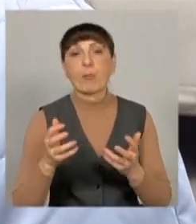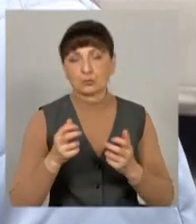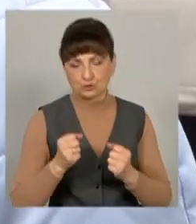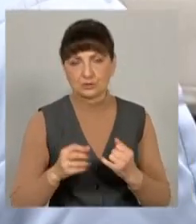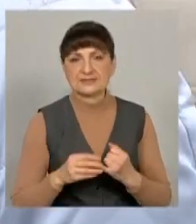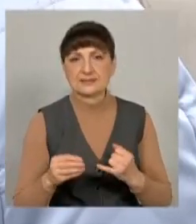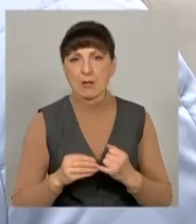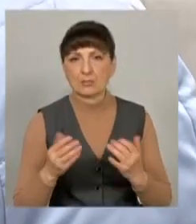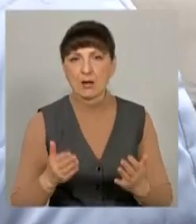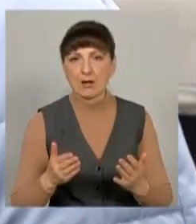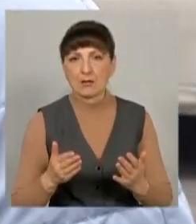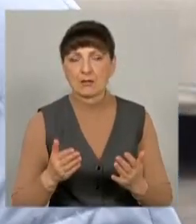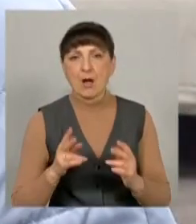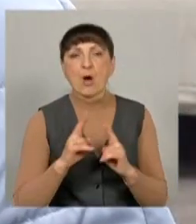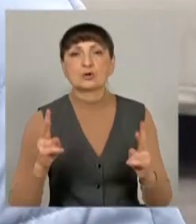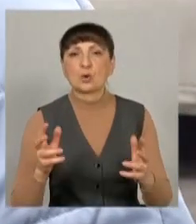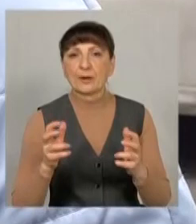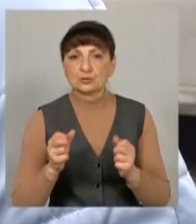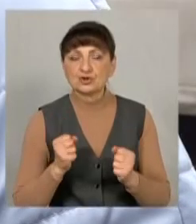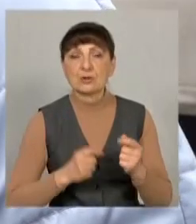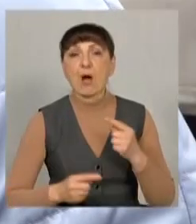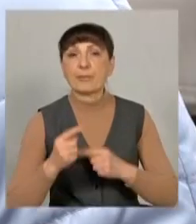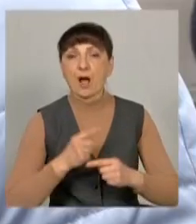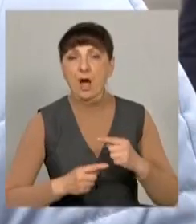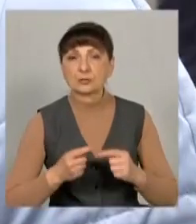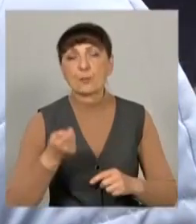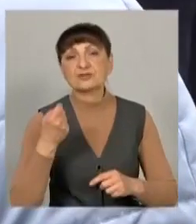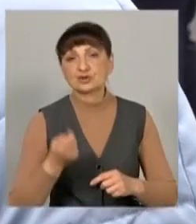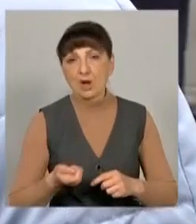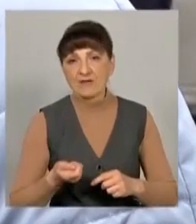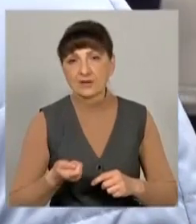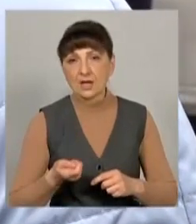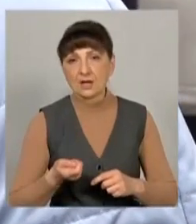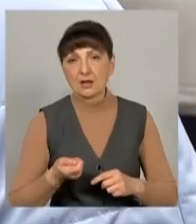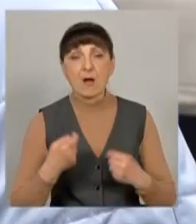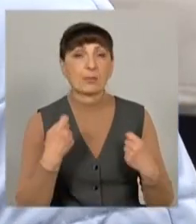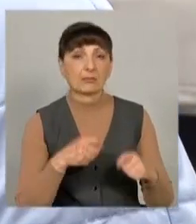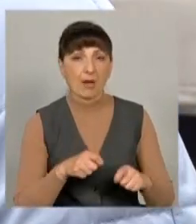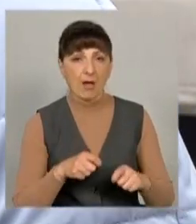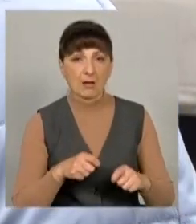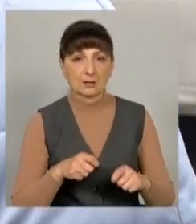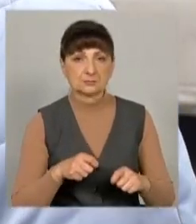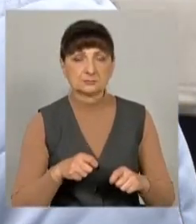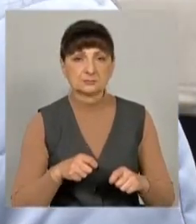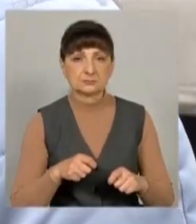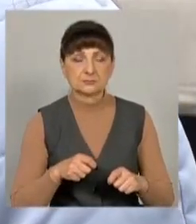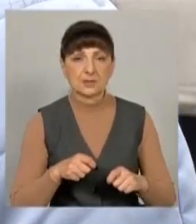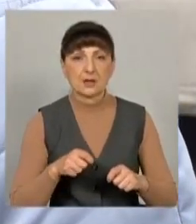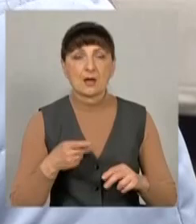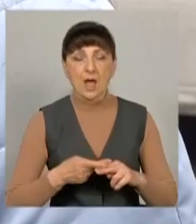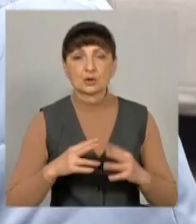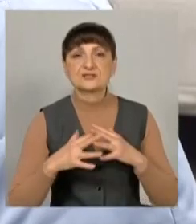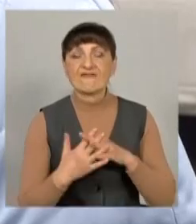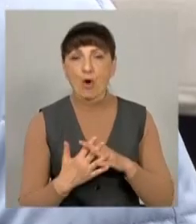получили. Кто получил обратно, подешевле продали. В этом этот